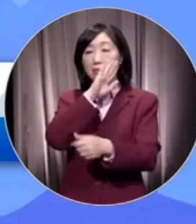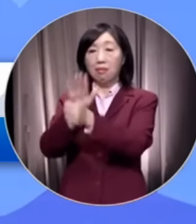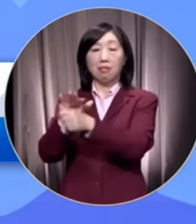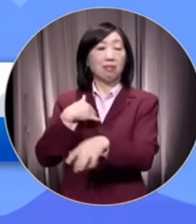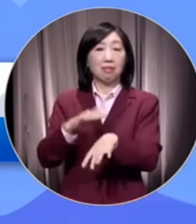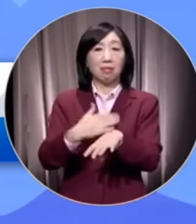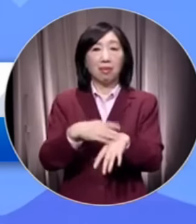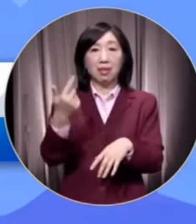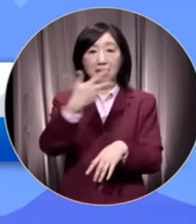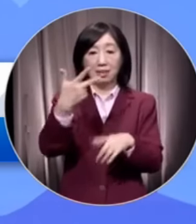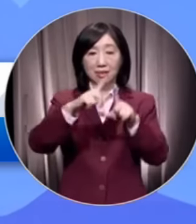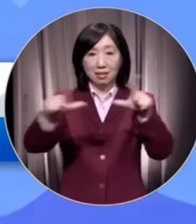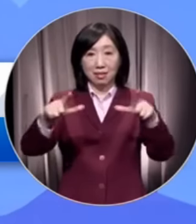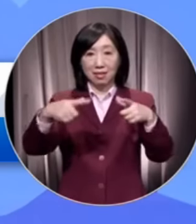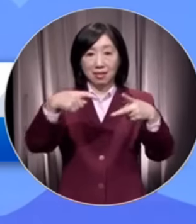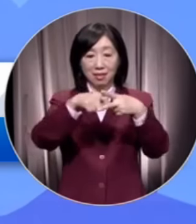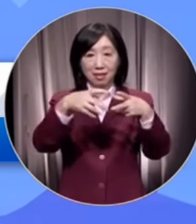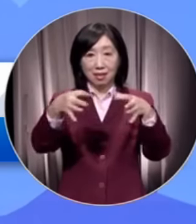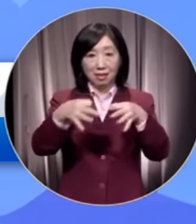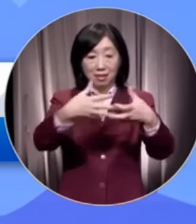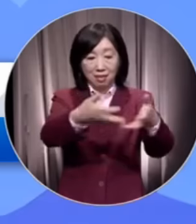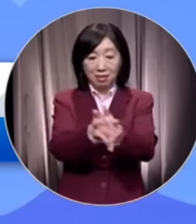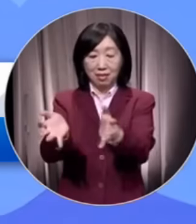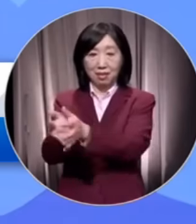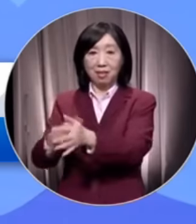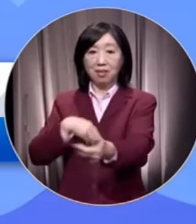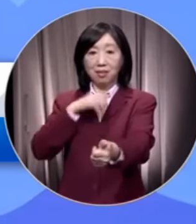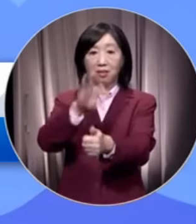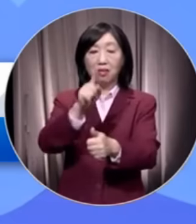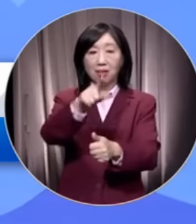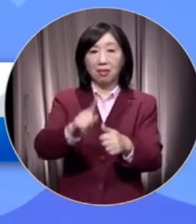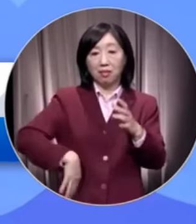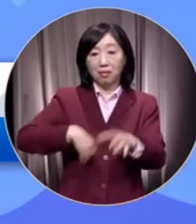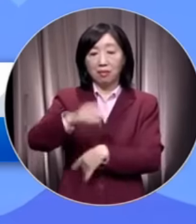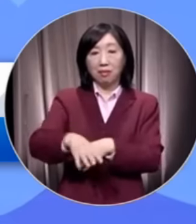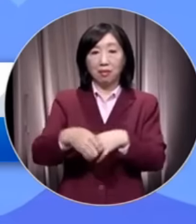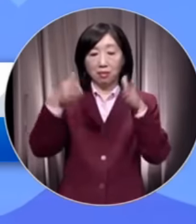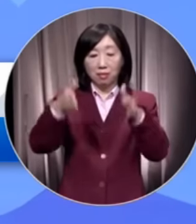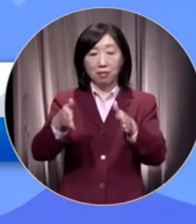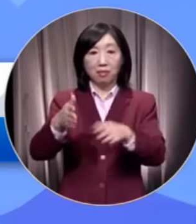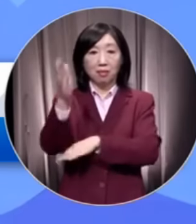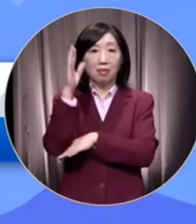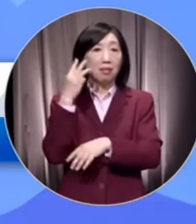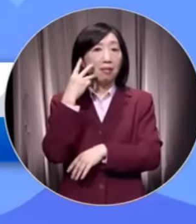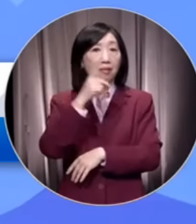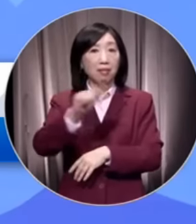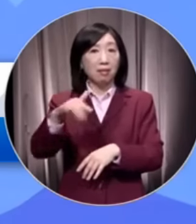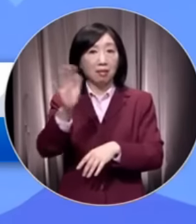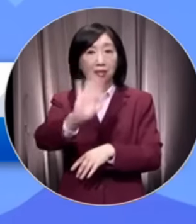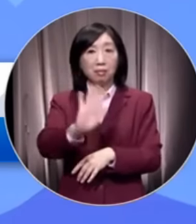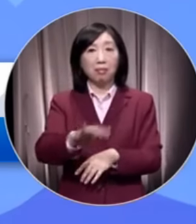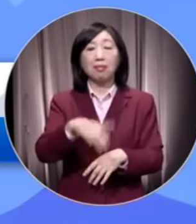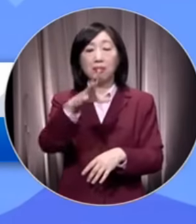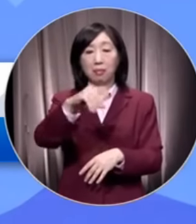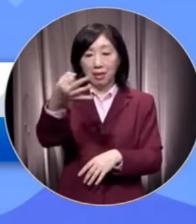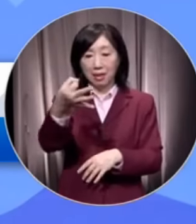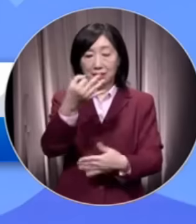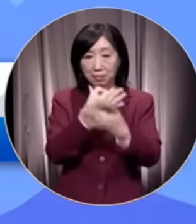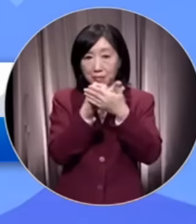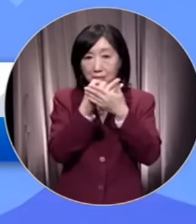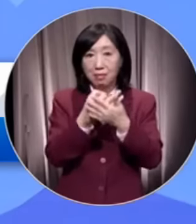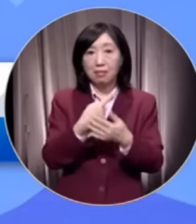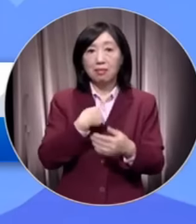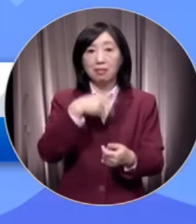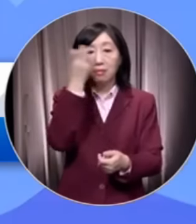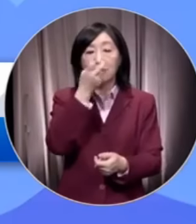我跟七大工商团体说，他们不需要投资政治人物，他们可以把钱省下来，来照顾他们的员工。这就是